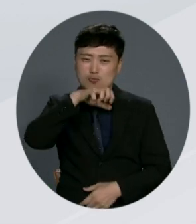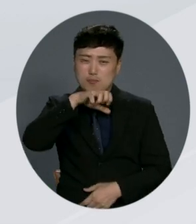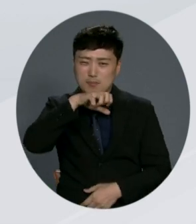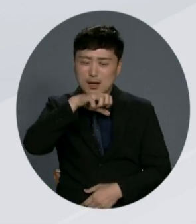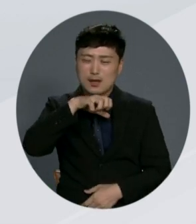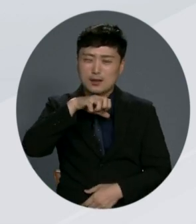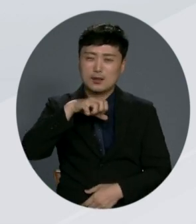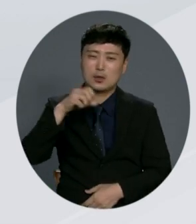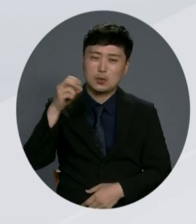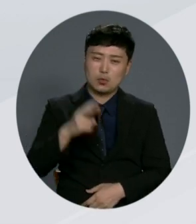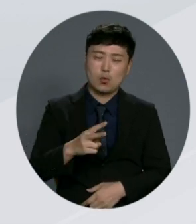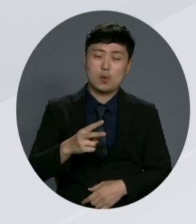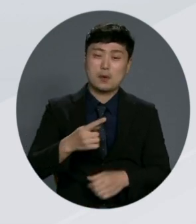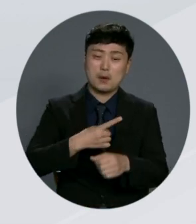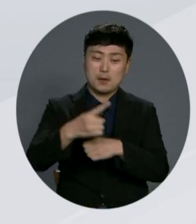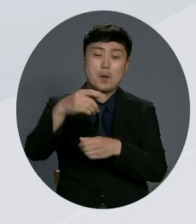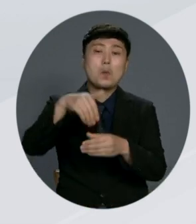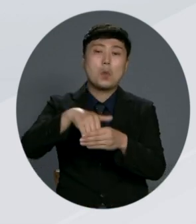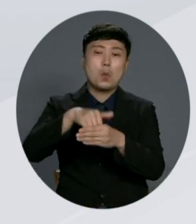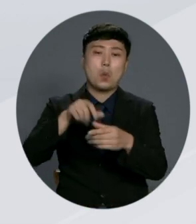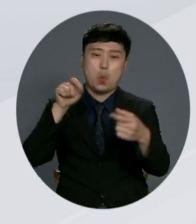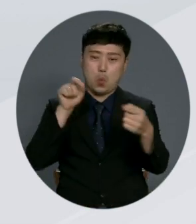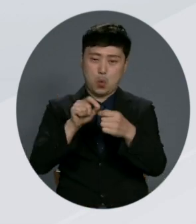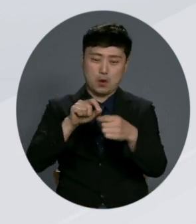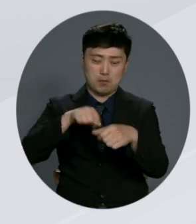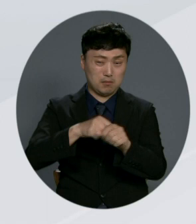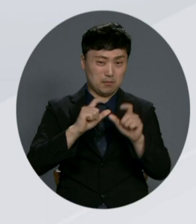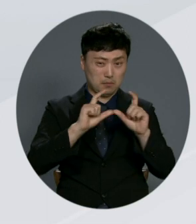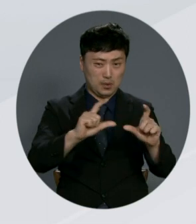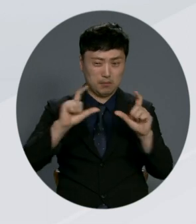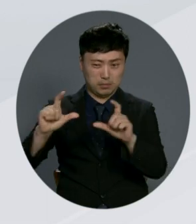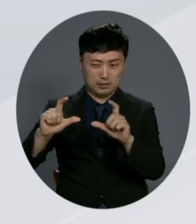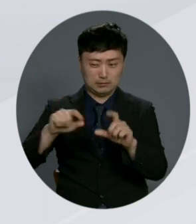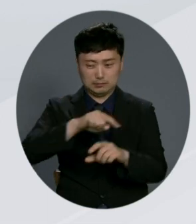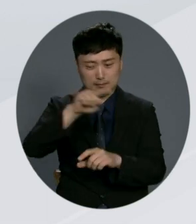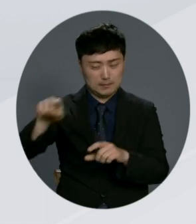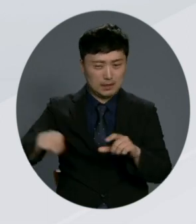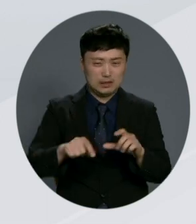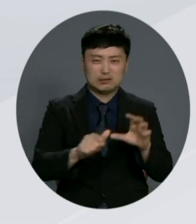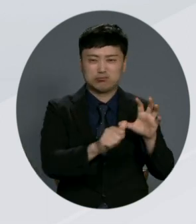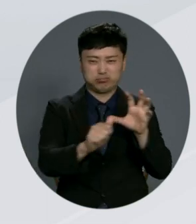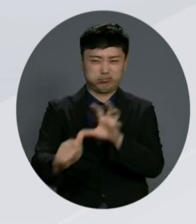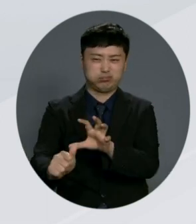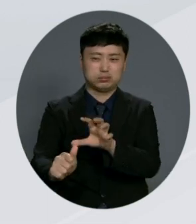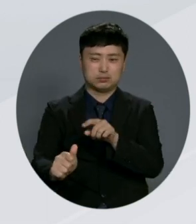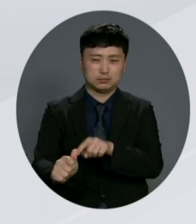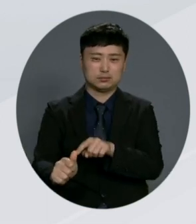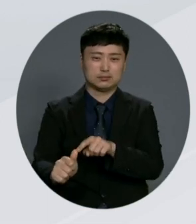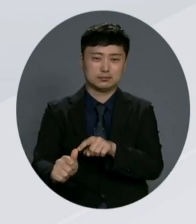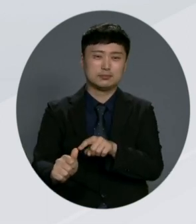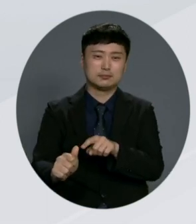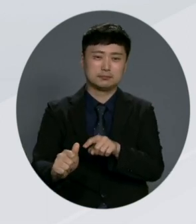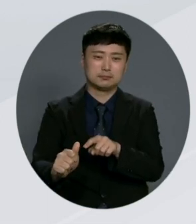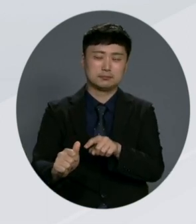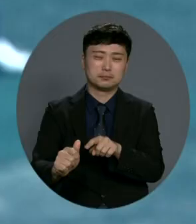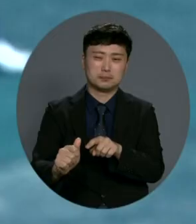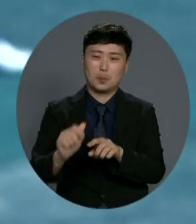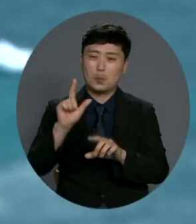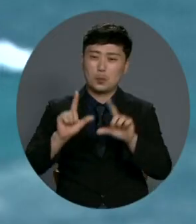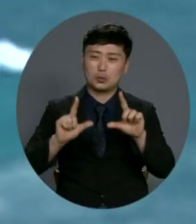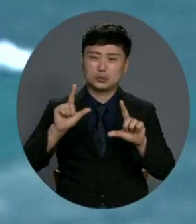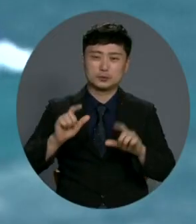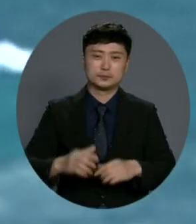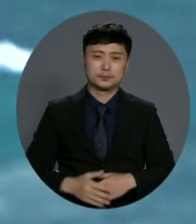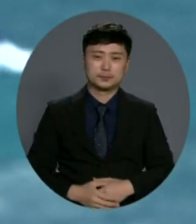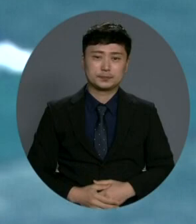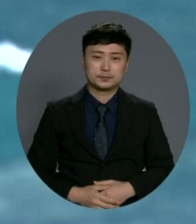일단 이번 조치를 통해서 상당히 제압을 하게 됐다. 뭐 이 정도로 평가를 할 수 있을 것 같습니다. 네.